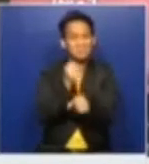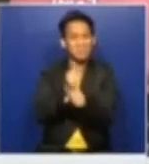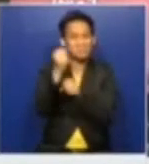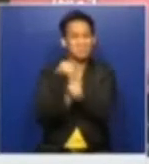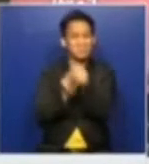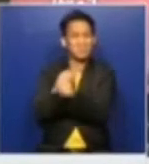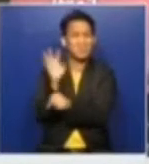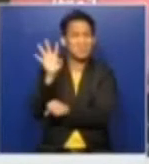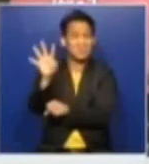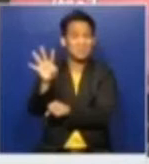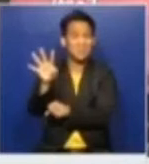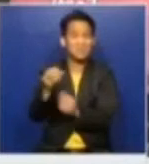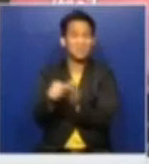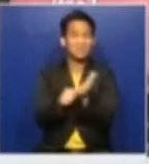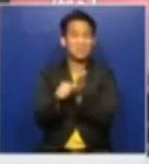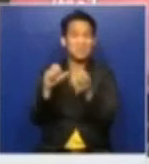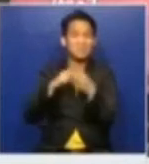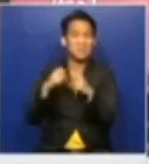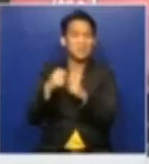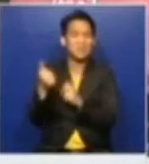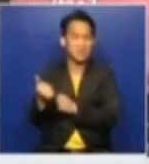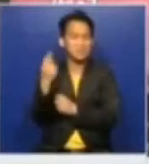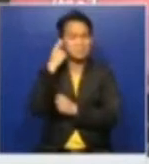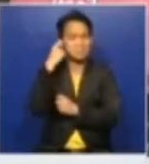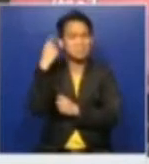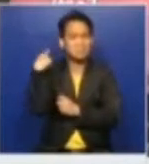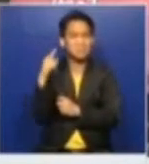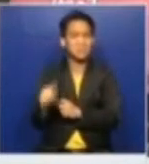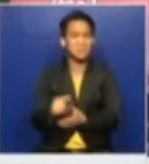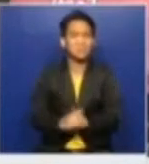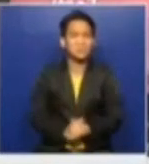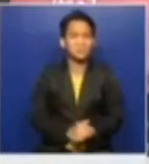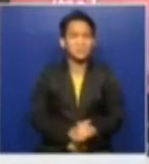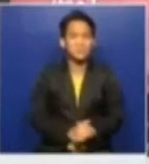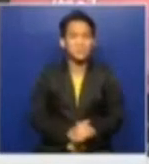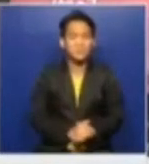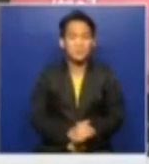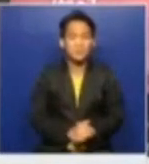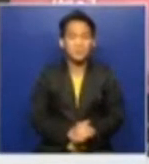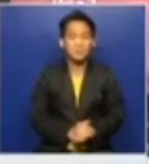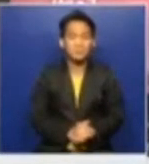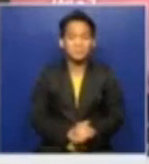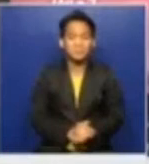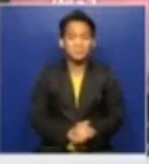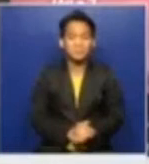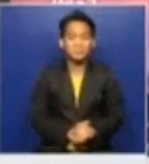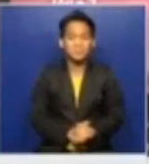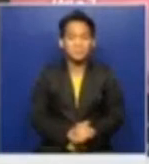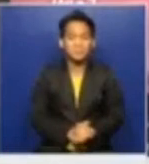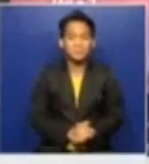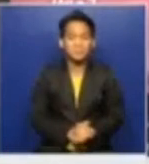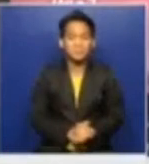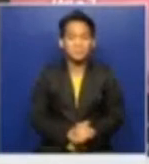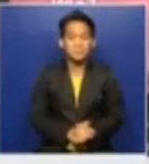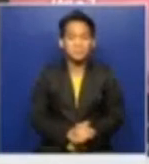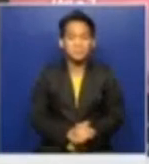ยการแก้ไขข้อปัญหาตรงนี้คิดว่าจะเป็นประโยชน์นะครับถัดมาก็คือเรื่องของการที่บอกว่า